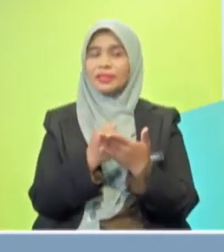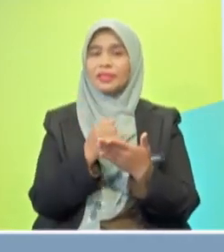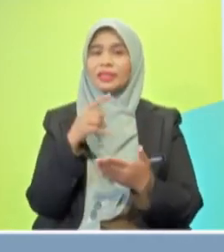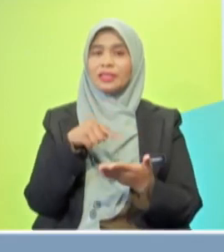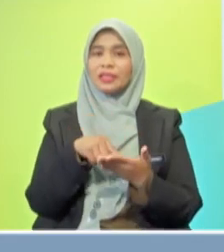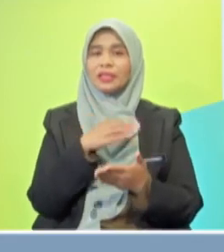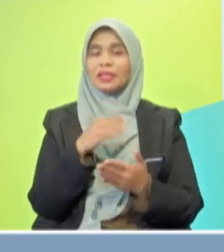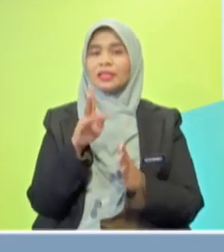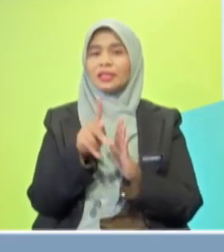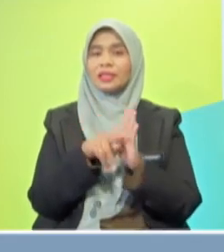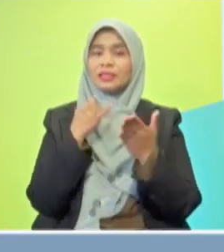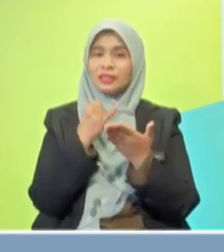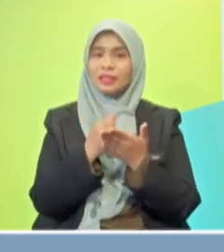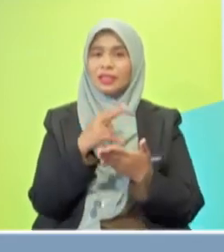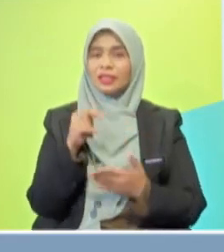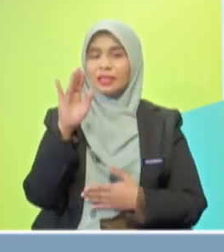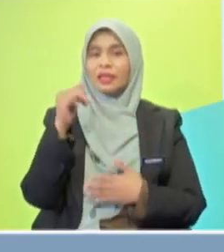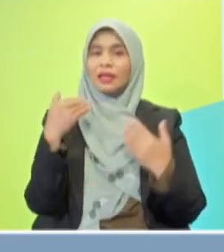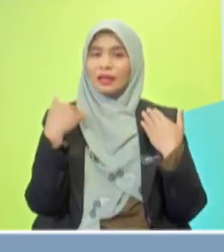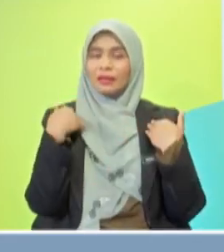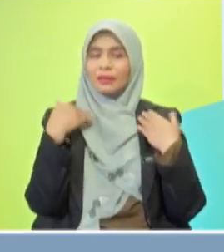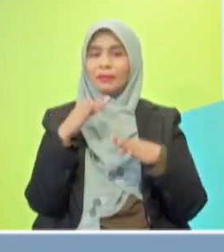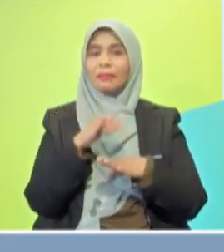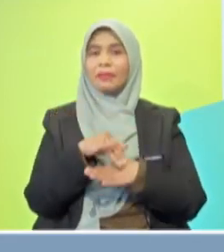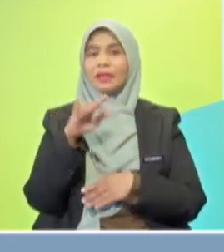yang ada padanya. Kiranya kalau kata